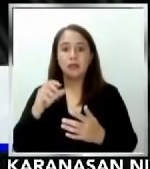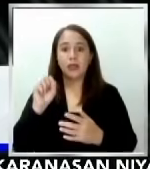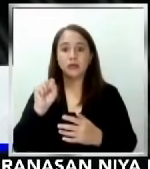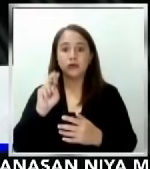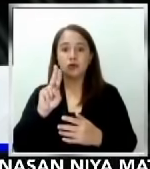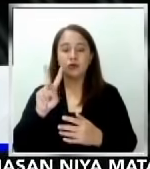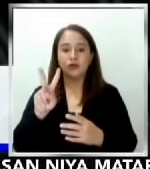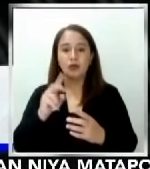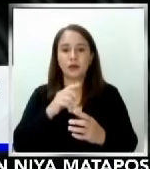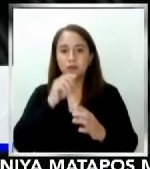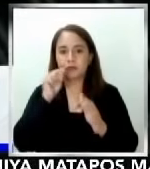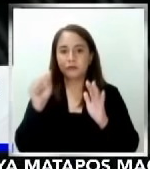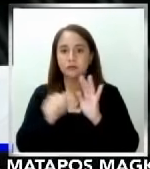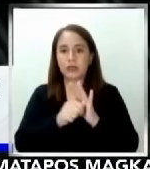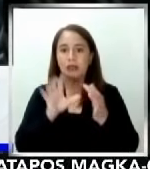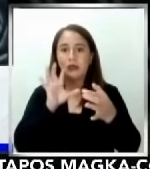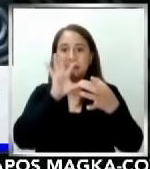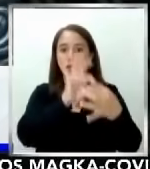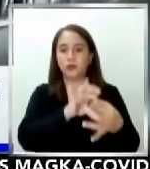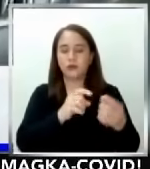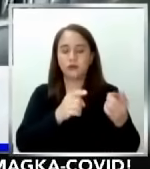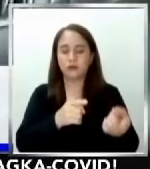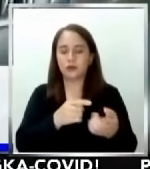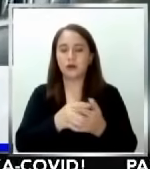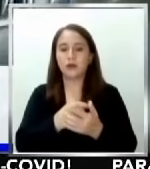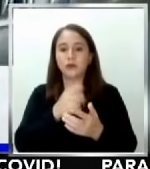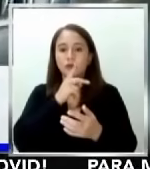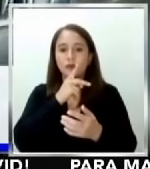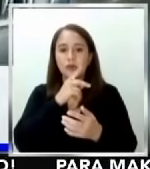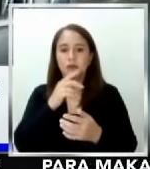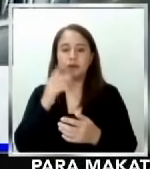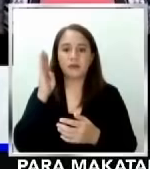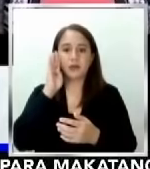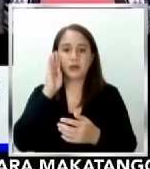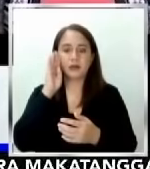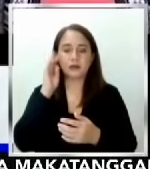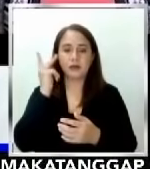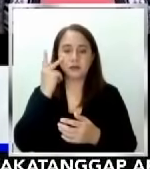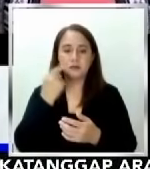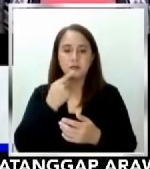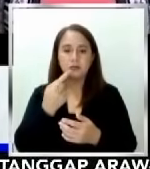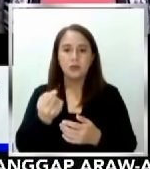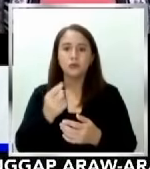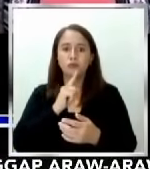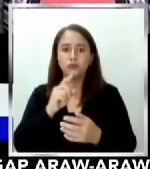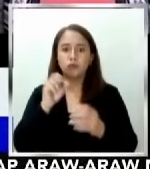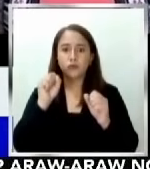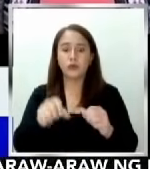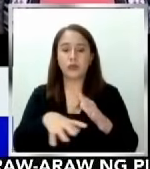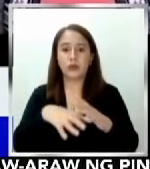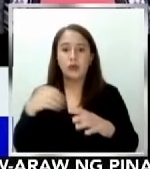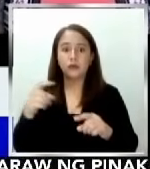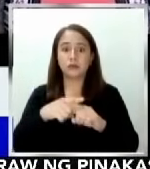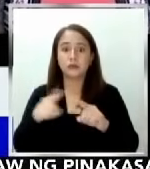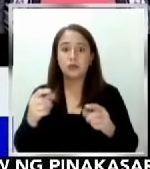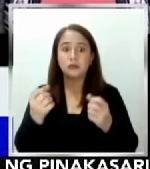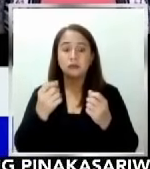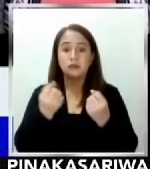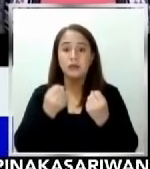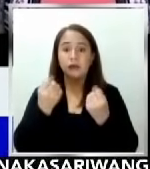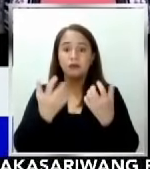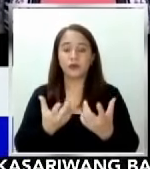ang kasabwat ng suspect na si Brian Kenneth Yumol. Dapat makakalabas sa pangaraw ito. Ang ginawa nitong driver, nung akmang